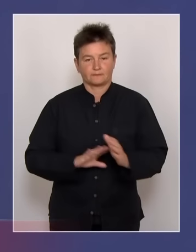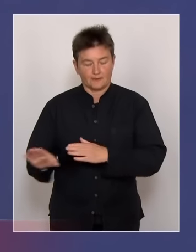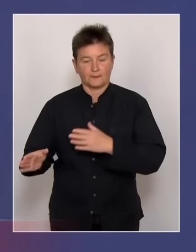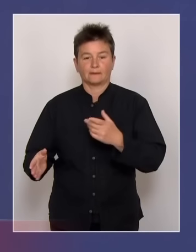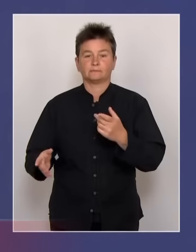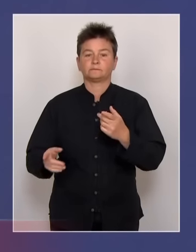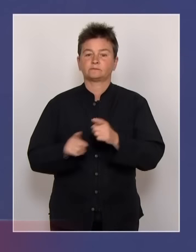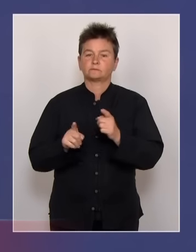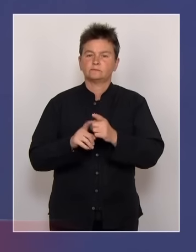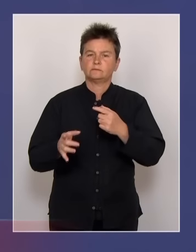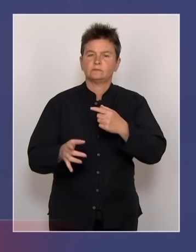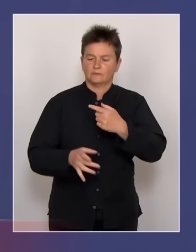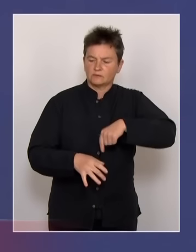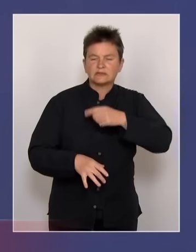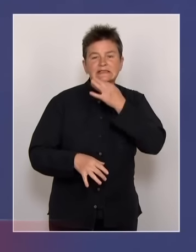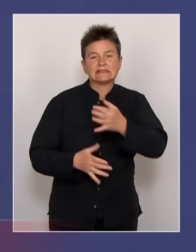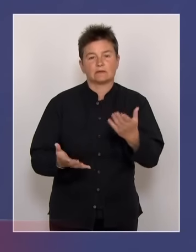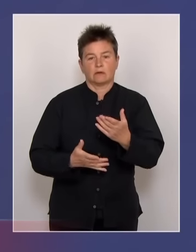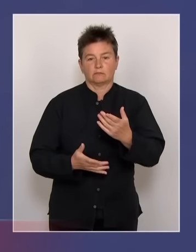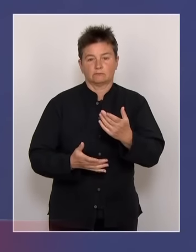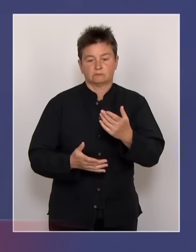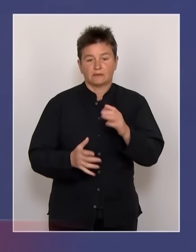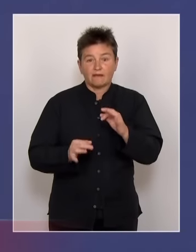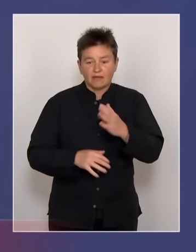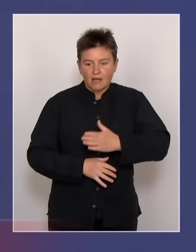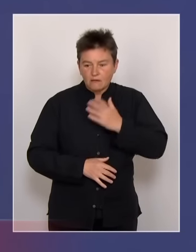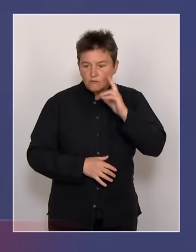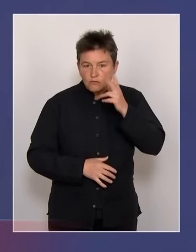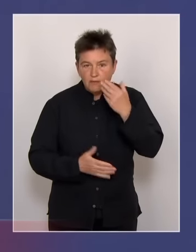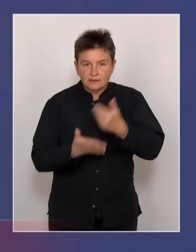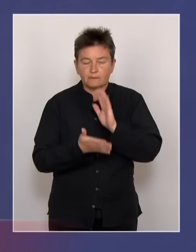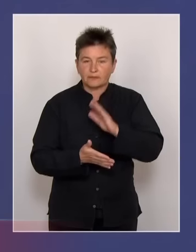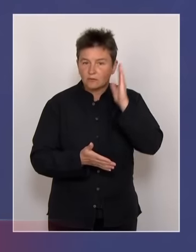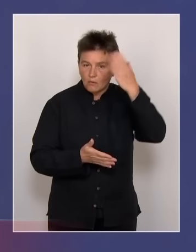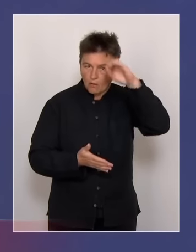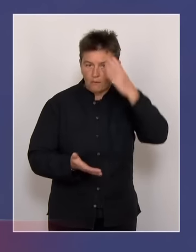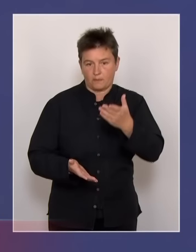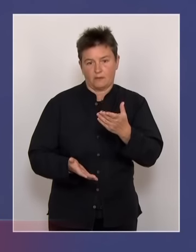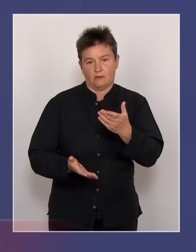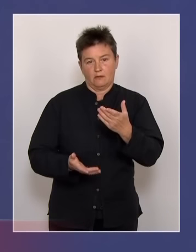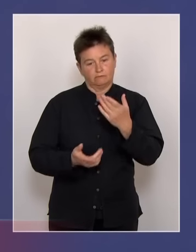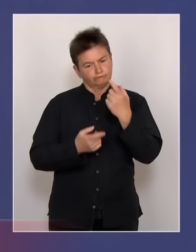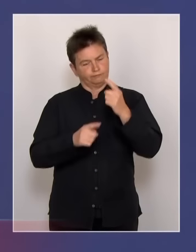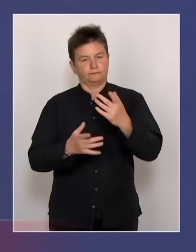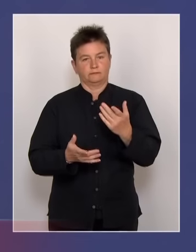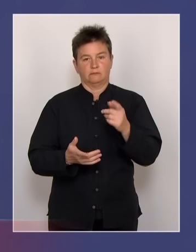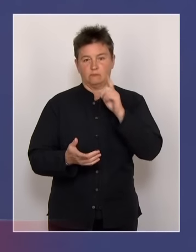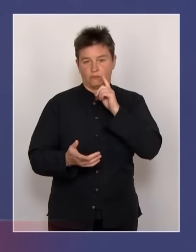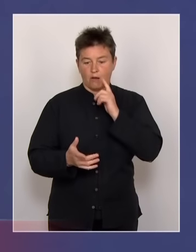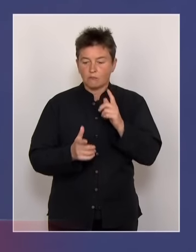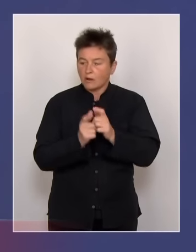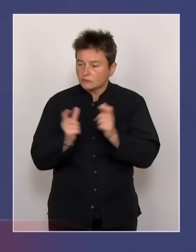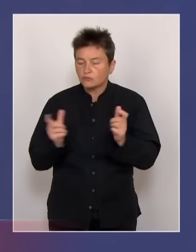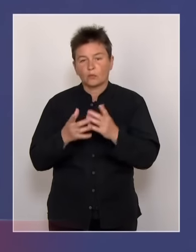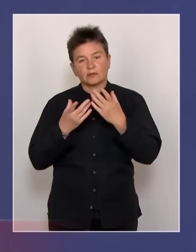surtout je le disais défendre cet humanisme européen c'est considérer qu'au-delà de nos institutions de cette